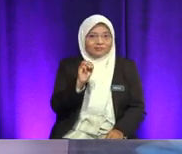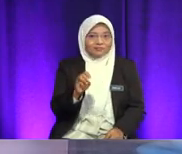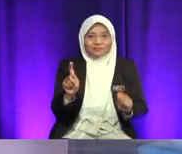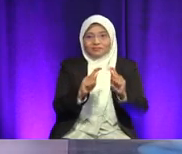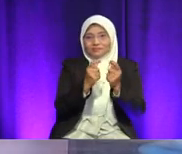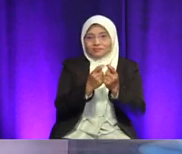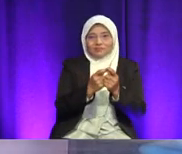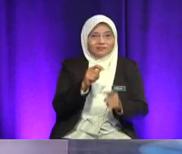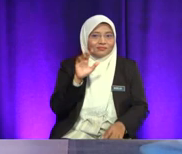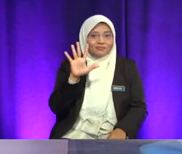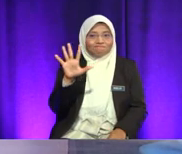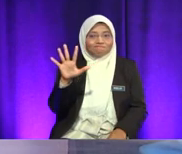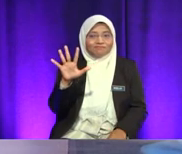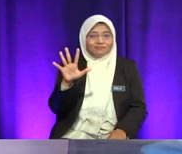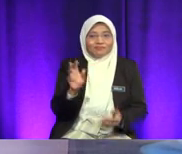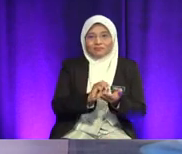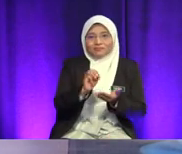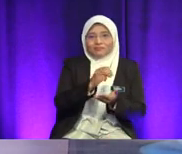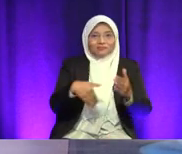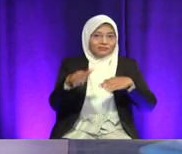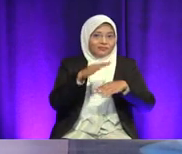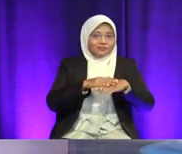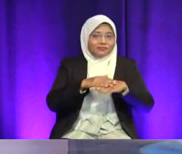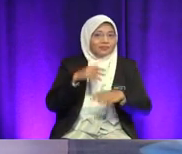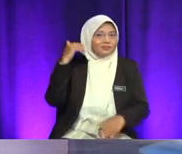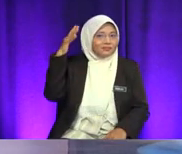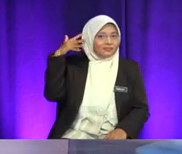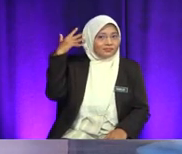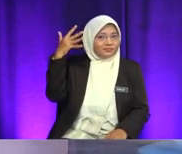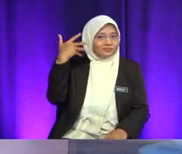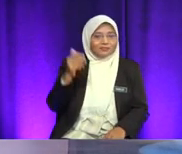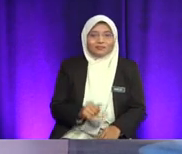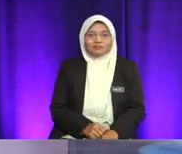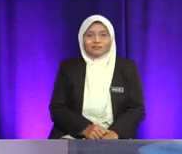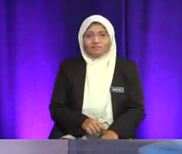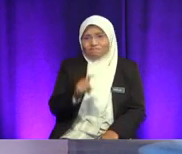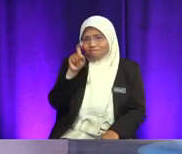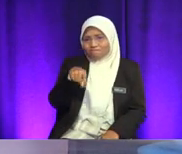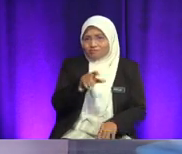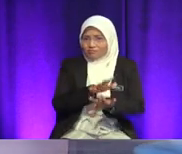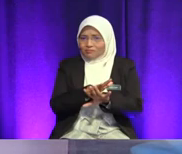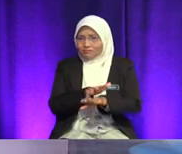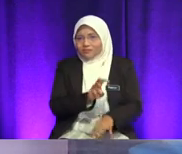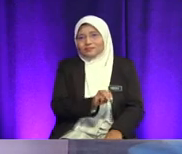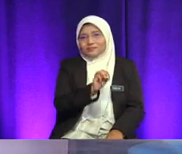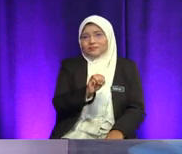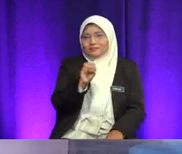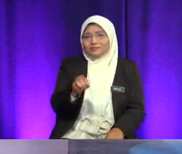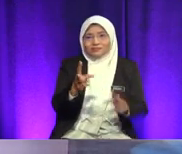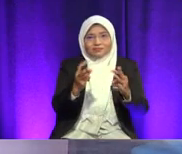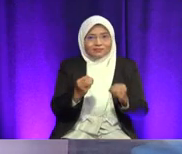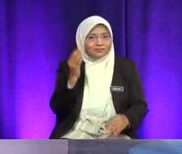dalam slot menengah atas mata pelajaran sejarah pasti ramai dalam kalangan mengetahui apakah